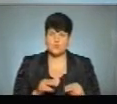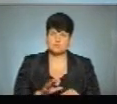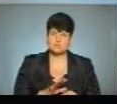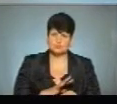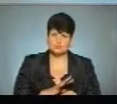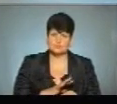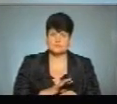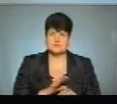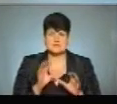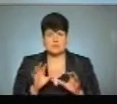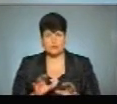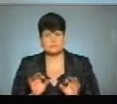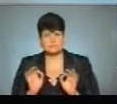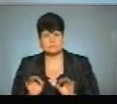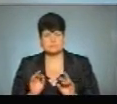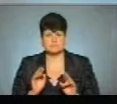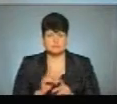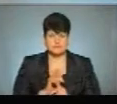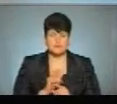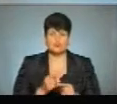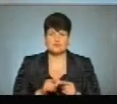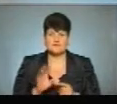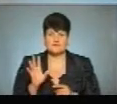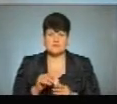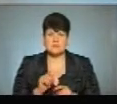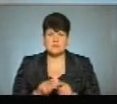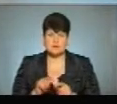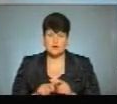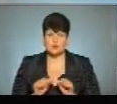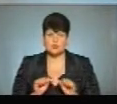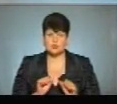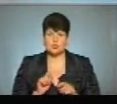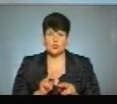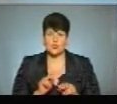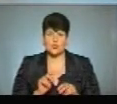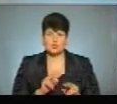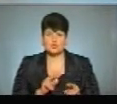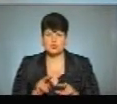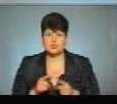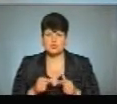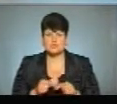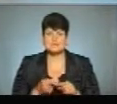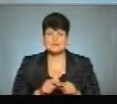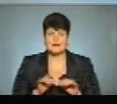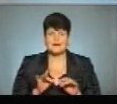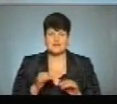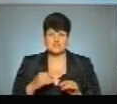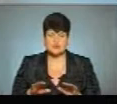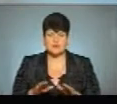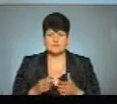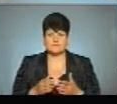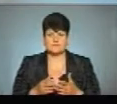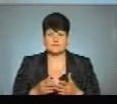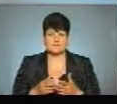відбувся законний, на законних підставах. Тому це все перевіряється контролюючими органами. Тому таких речей, про які говорить пан Роман, вони просто